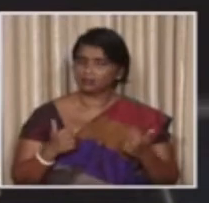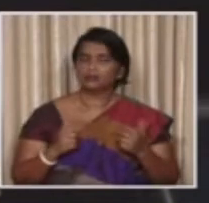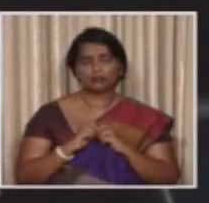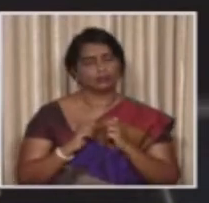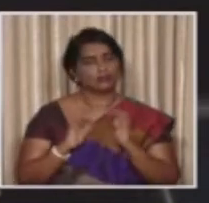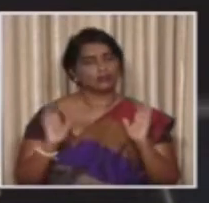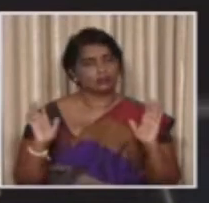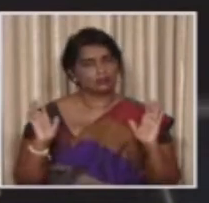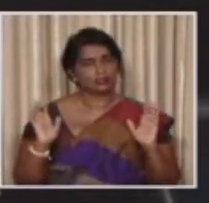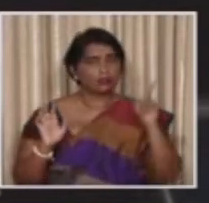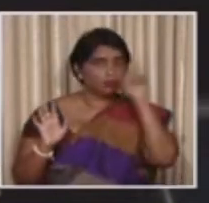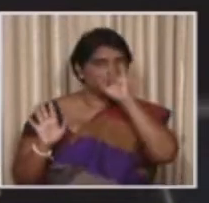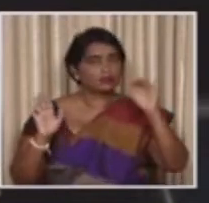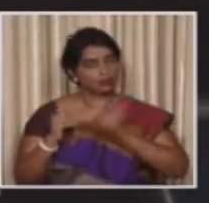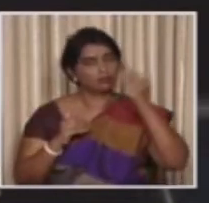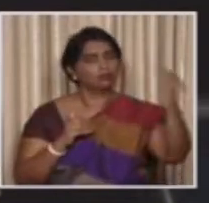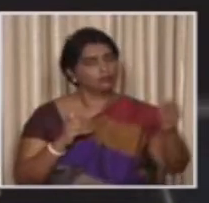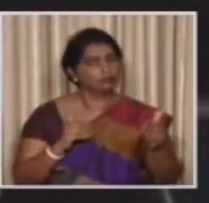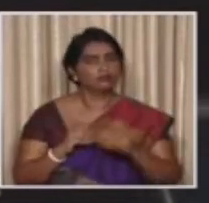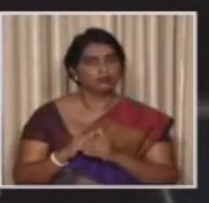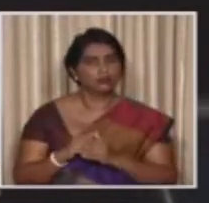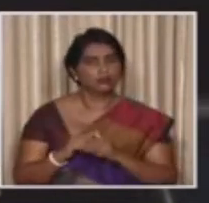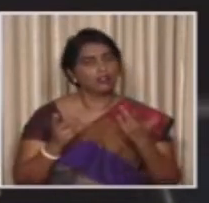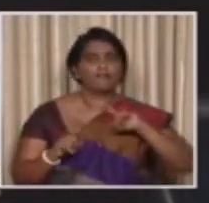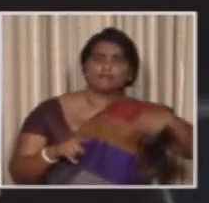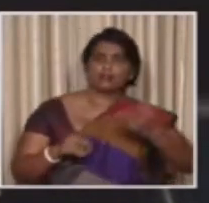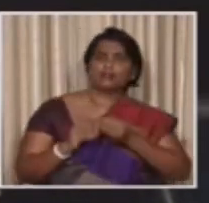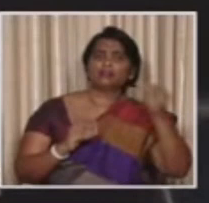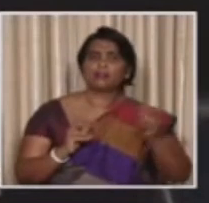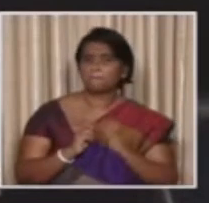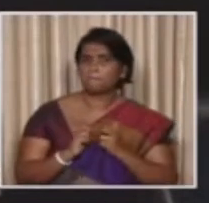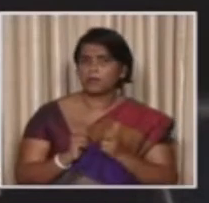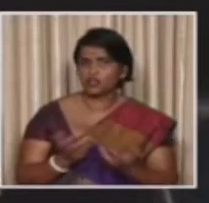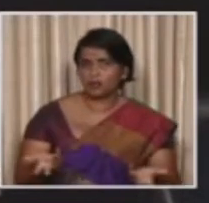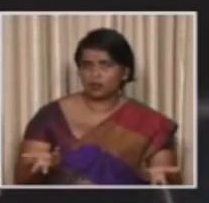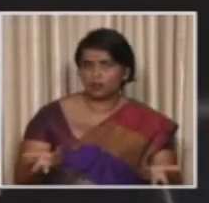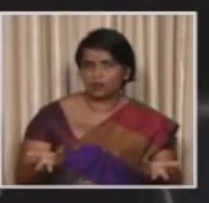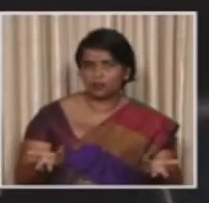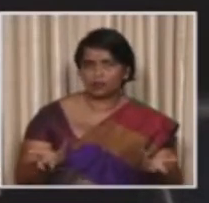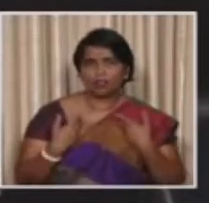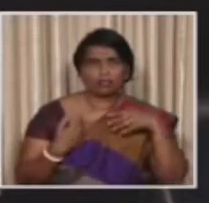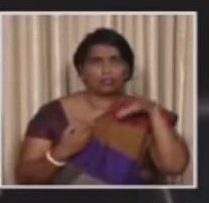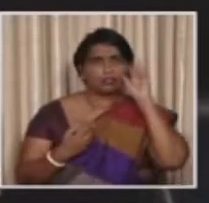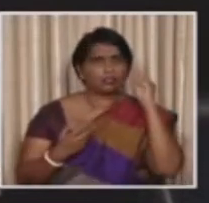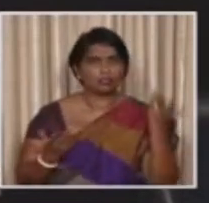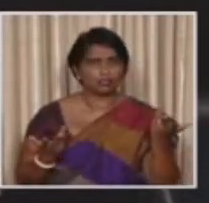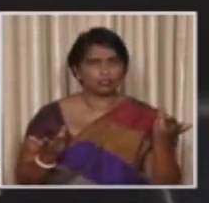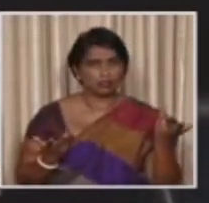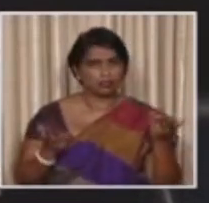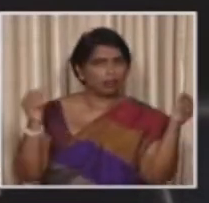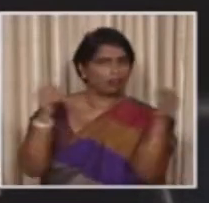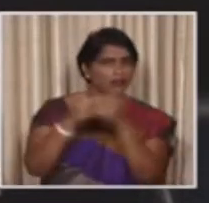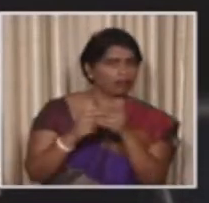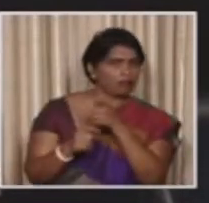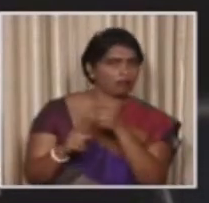නැහැ මාස 6කට දෙන්න. එමට වෙන කෙනෙක්ට දෙන්න. මොකක්ද තියෙන ගැටලුව? අපට තේරෙන්නේ ඒක පිටිපස්සේ තියෙන